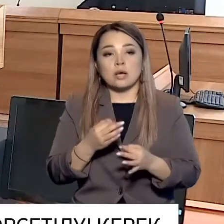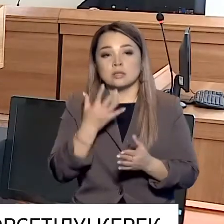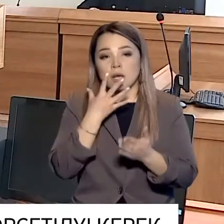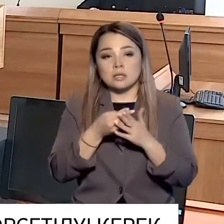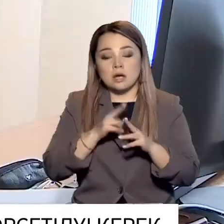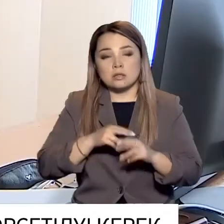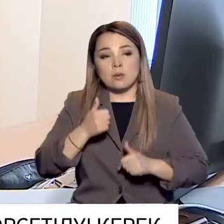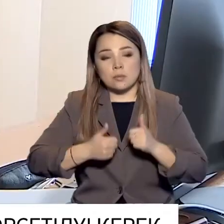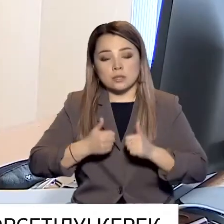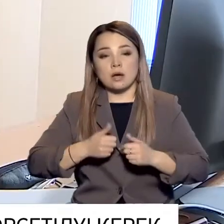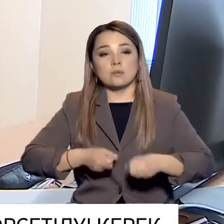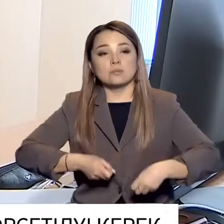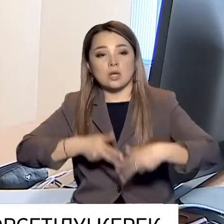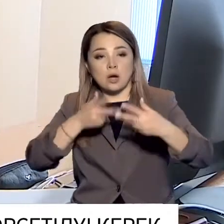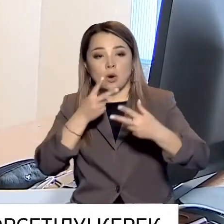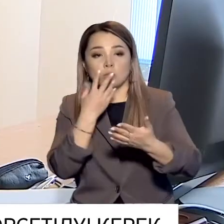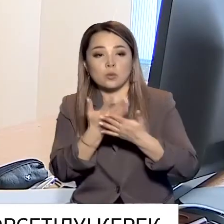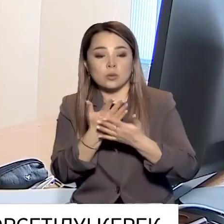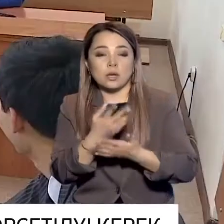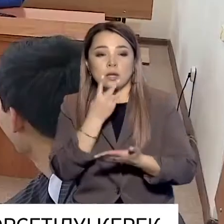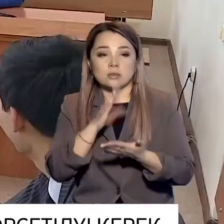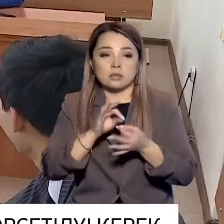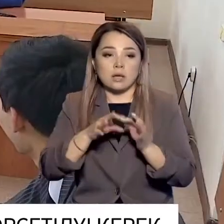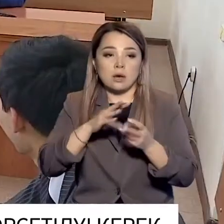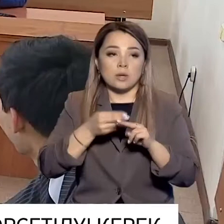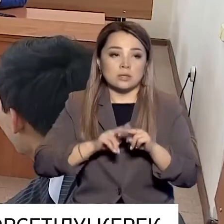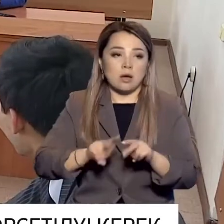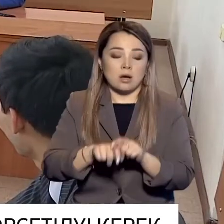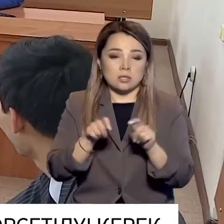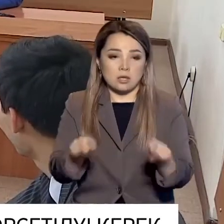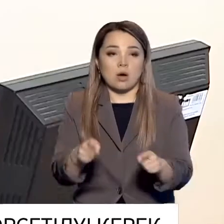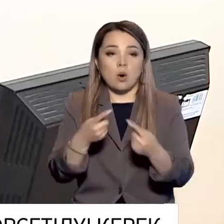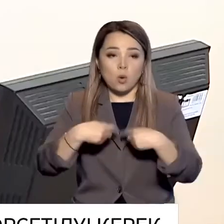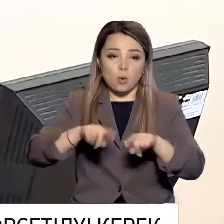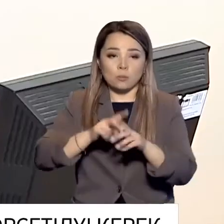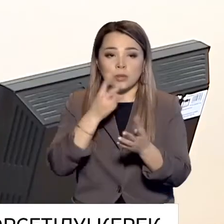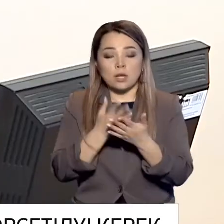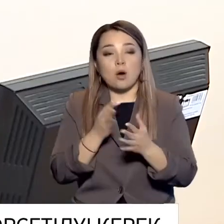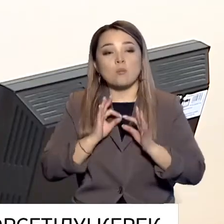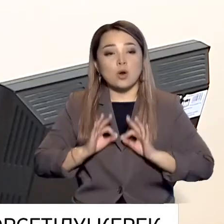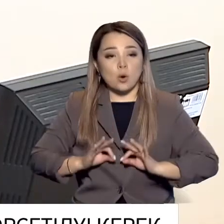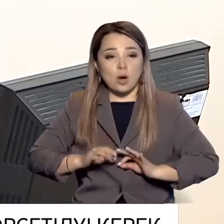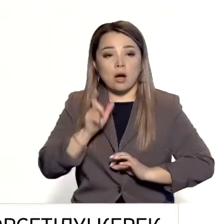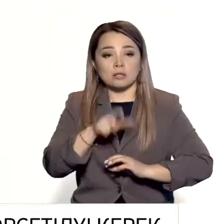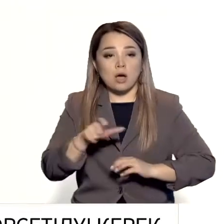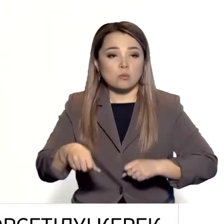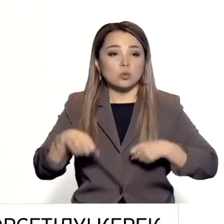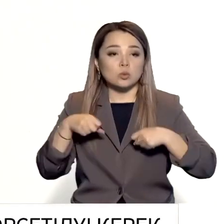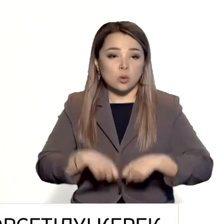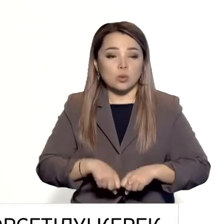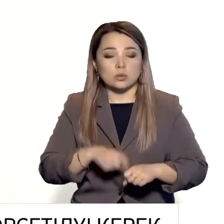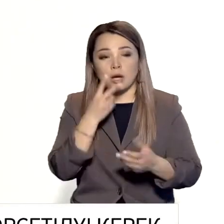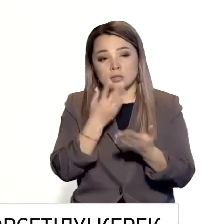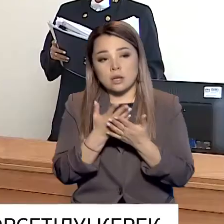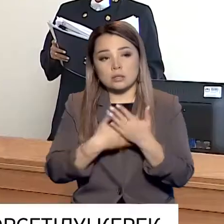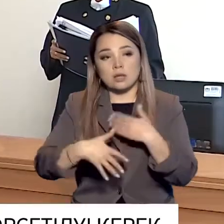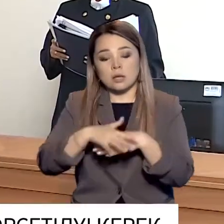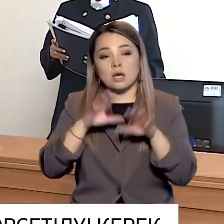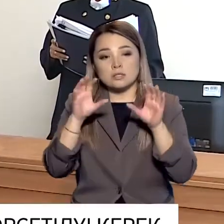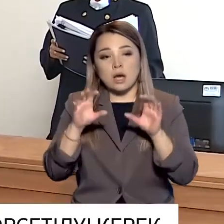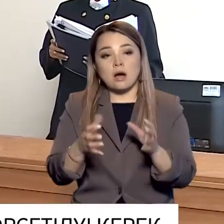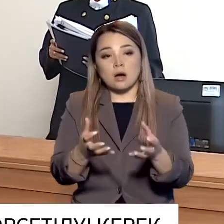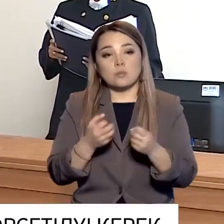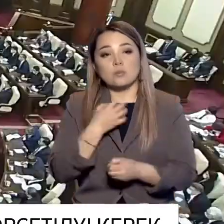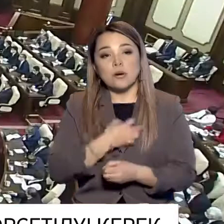рәсімдері онлайн көрсетілуі керек. Бұл қоғам алдындағы ашықтық үшін қажет. Прокуратура және адам құқығы жөніндегі уәкіл туралы заң